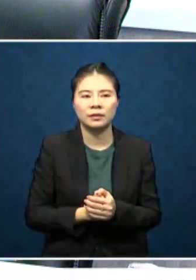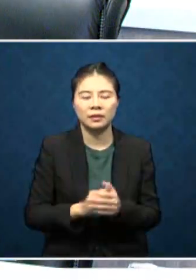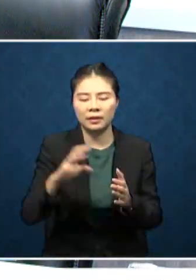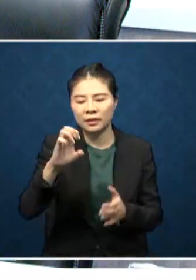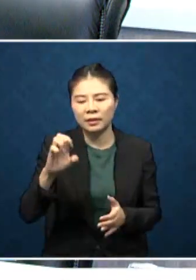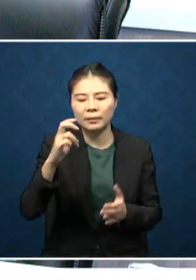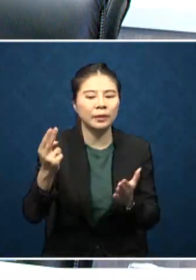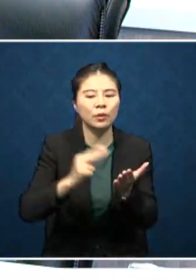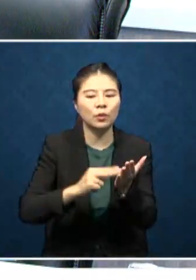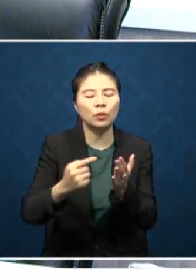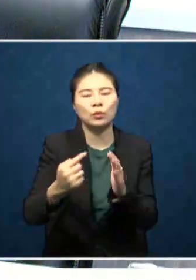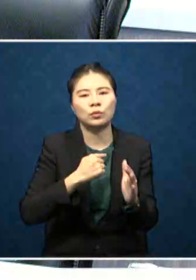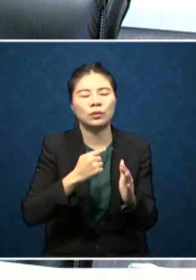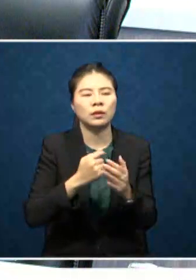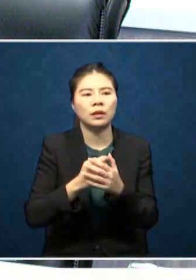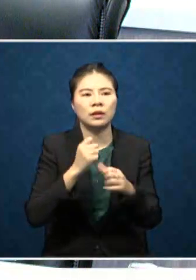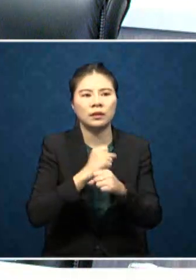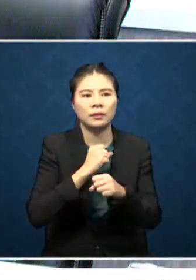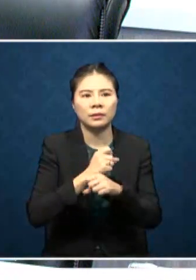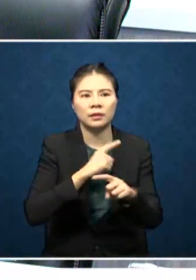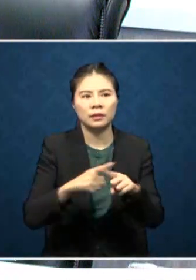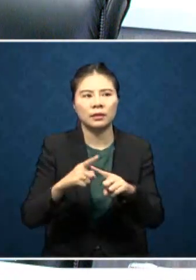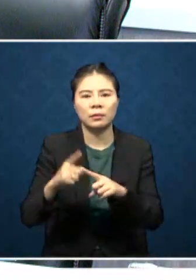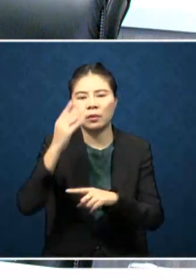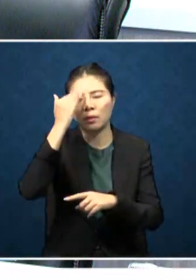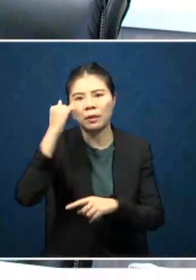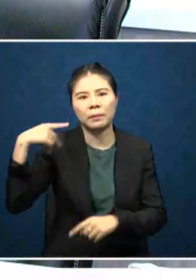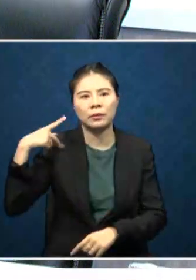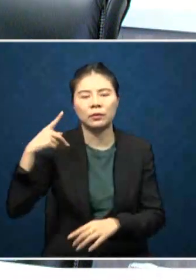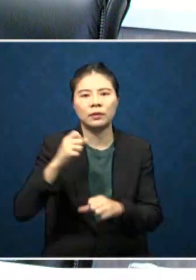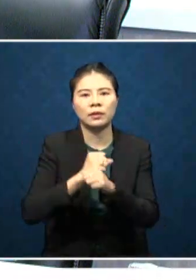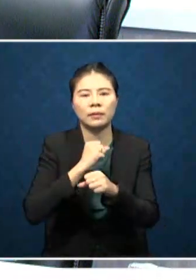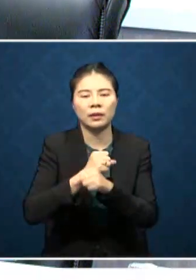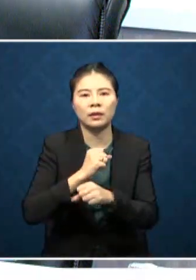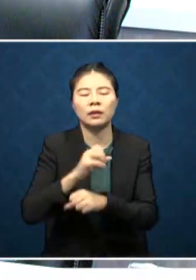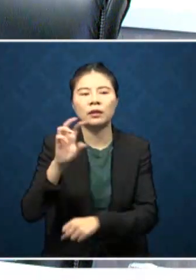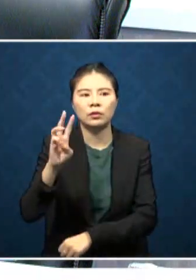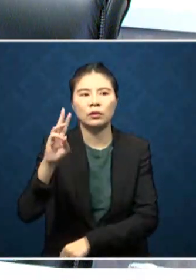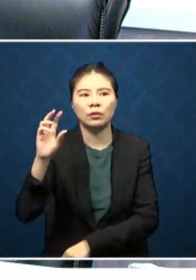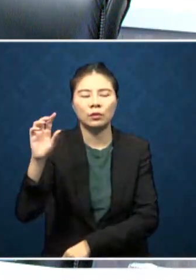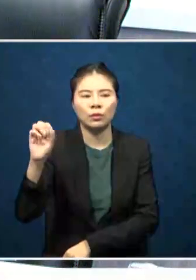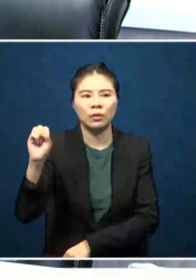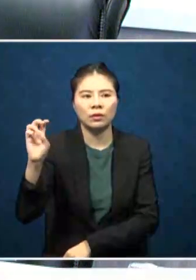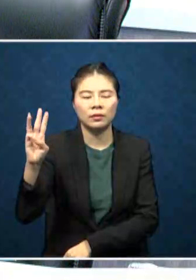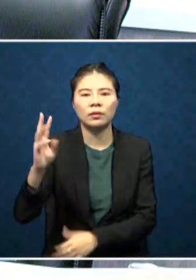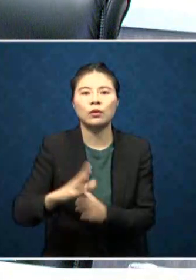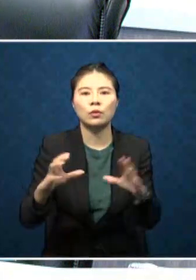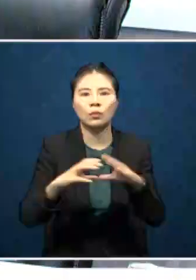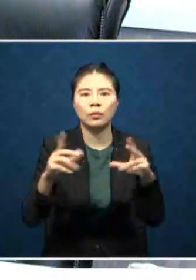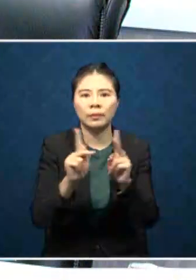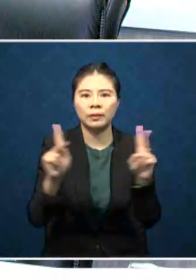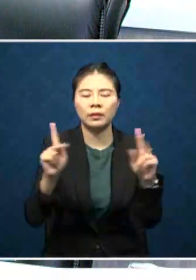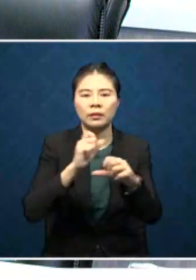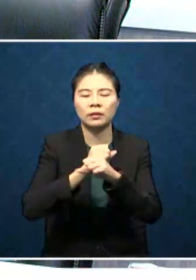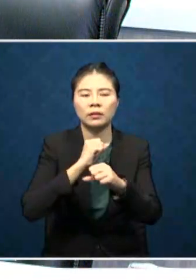ทั้งนี้เพื่อเป็นประโยชน์ในการประกอบการทำงานในหน้าที่ของวุฒิสภาแล้วก็ในส่วนของกรรมาธิการที่เกี่ยวข้